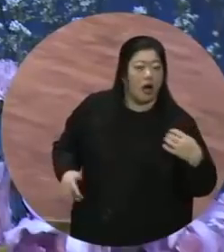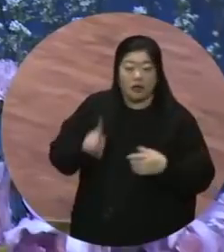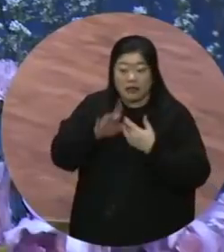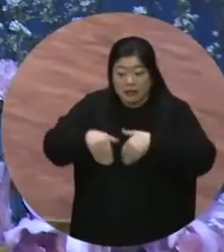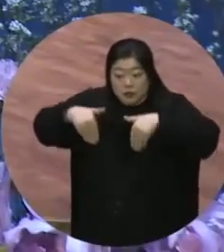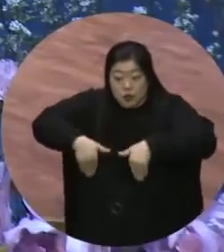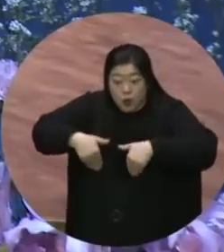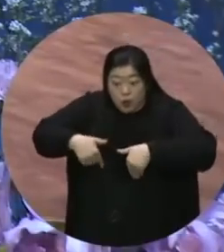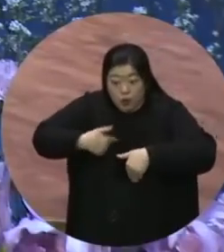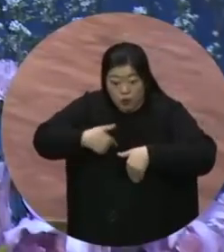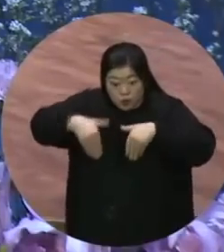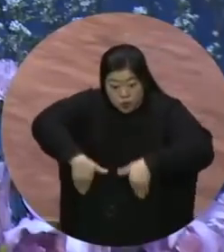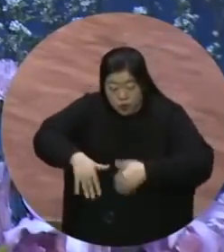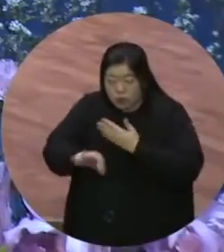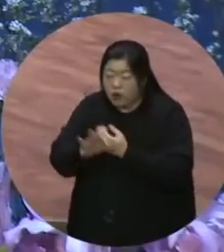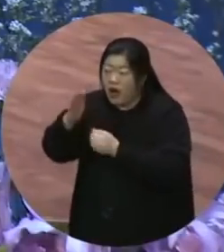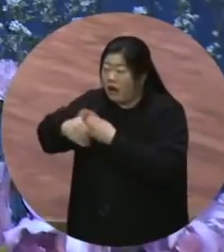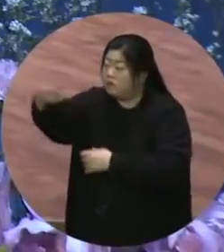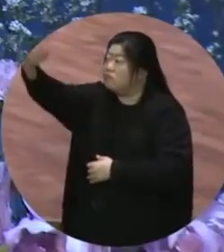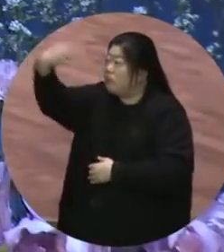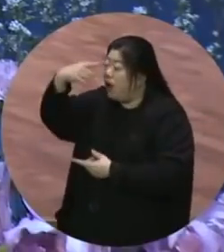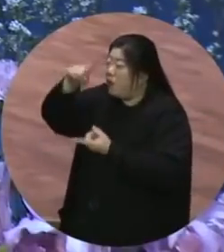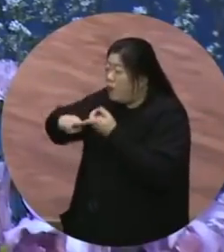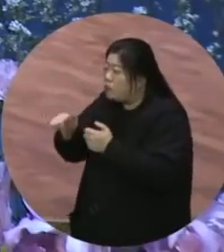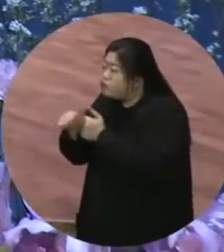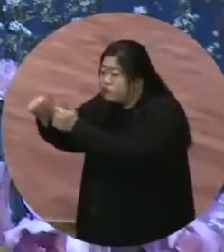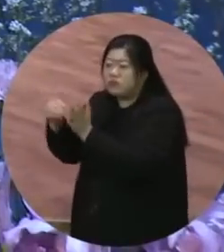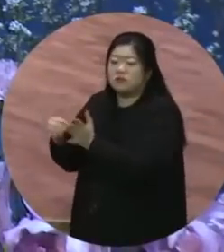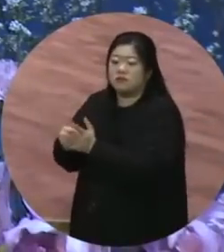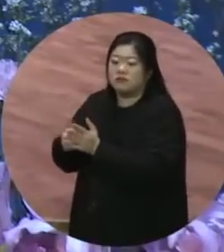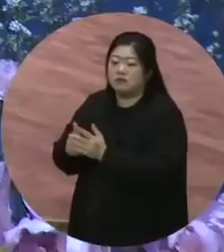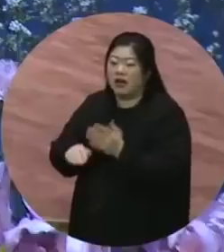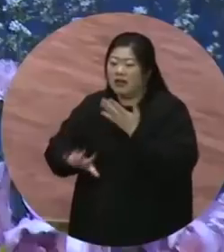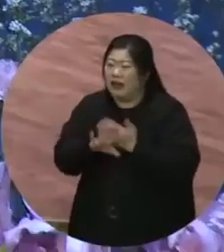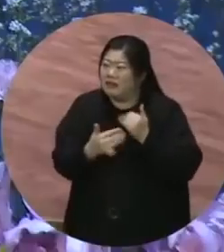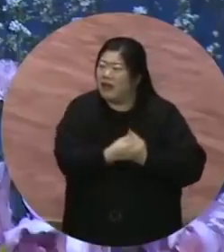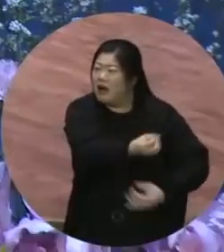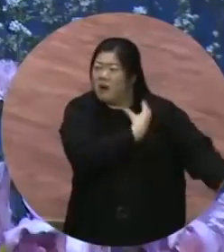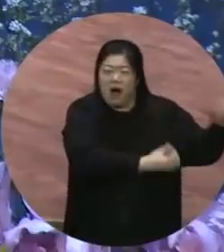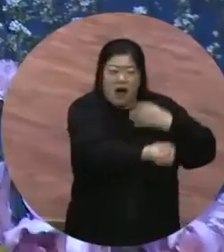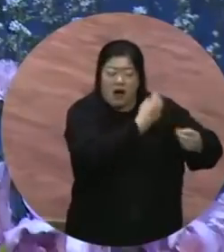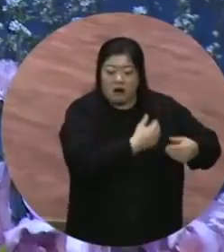그리스도이세요. 그래서 여러분 하나님 나라 확장하는 이